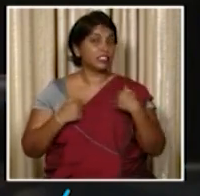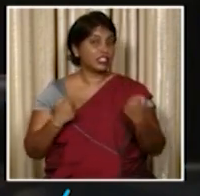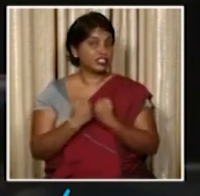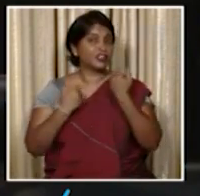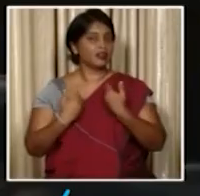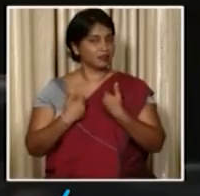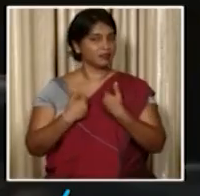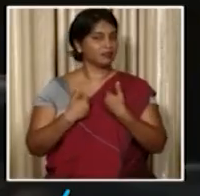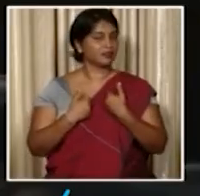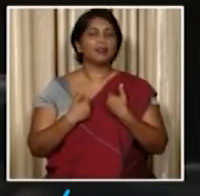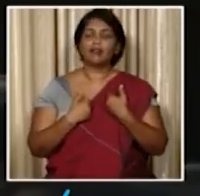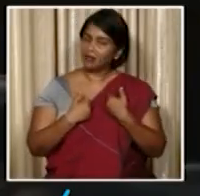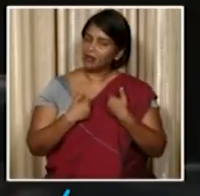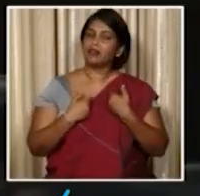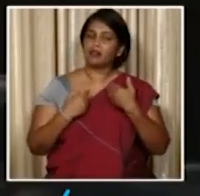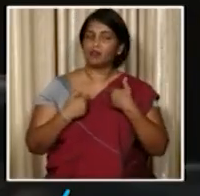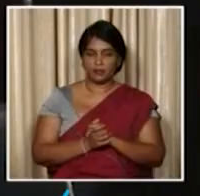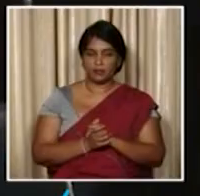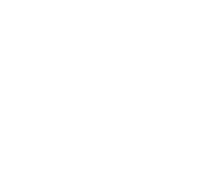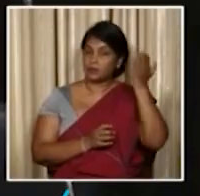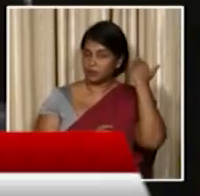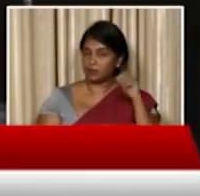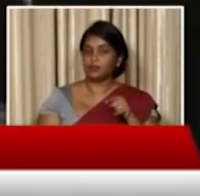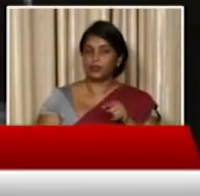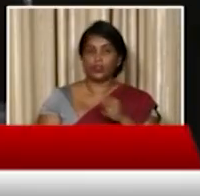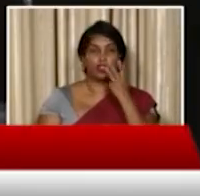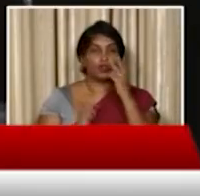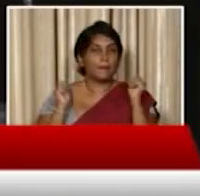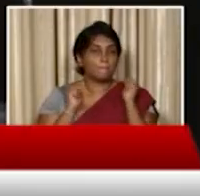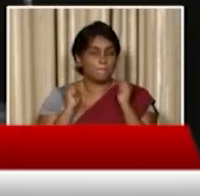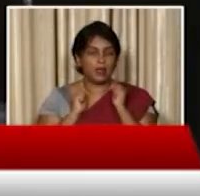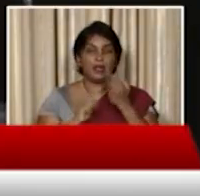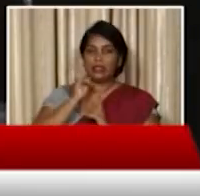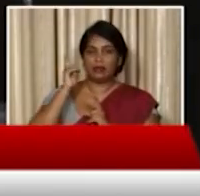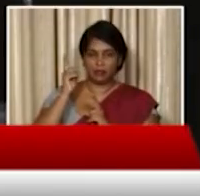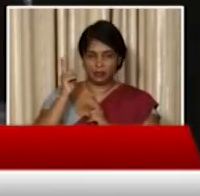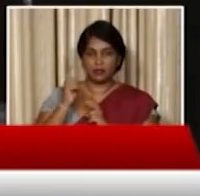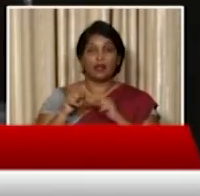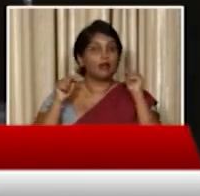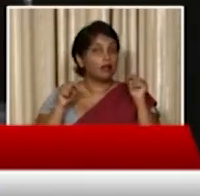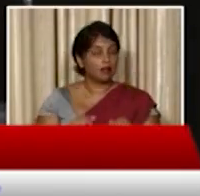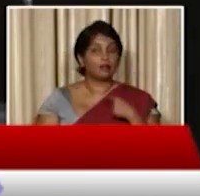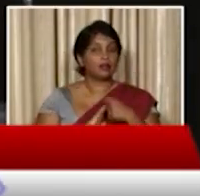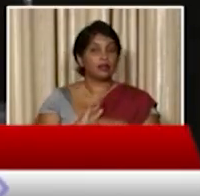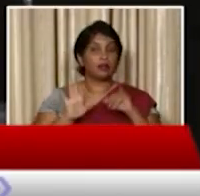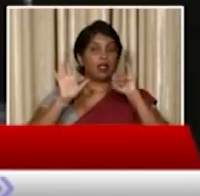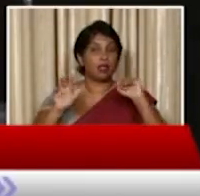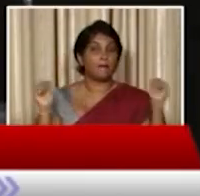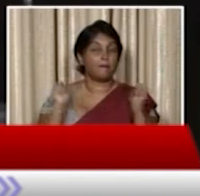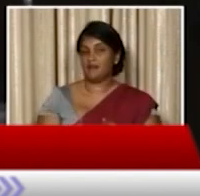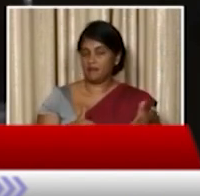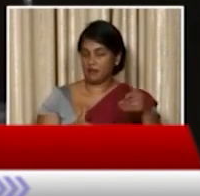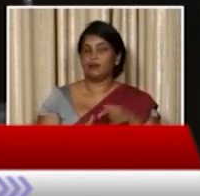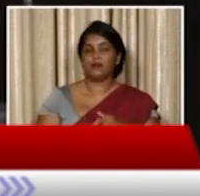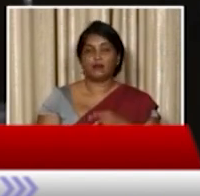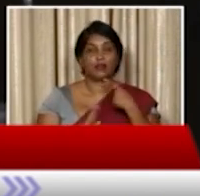වෙලාද කියන එක ඒක ගැන අපි සතුටු වෙනවා එදා තුම්බිය කියලා එකක් තියුණා විශාල මහනුවර අද වෙනකොට රටේ සයබියක් විතර උදා වෙලා